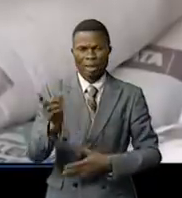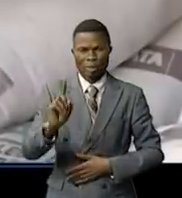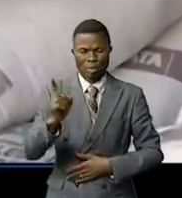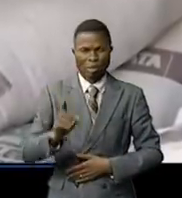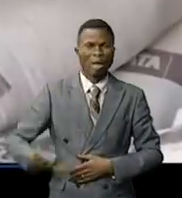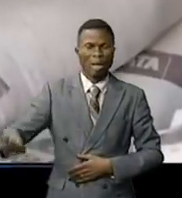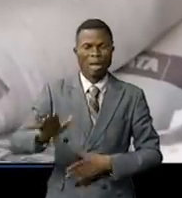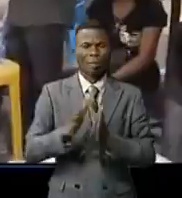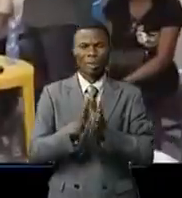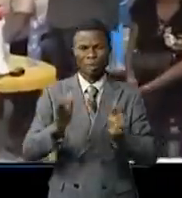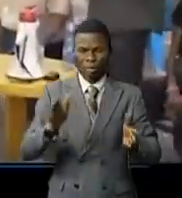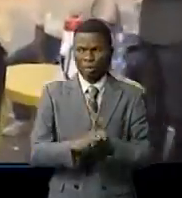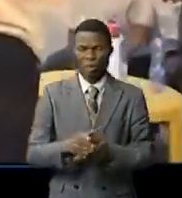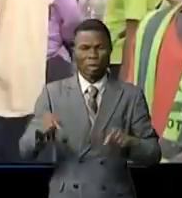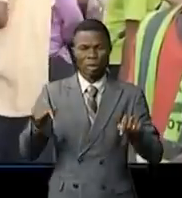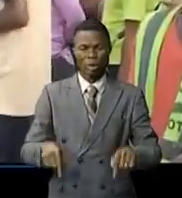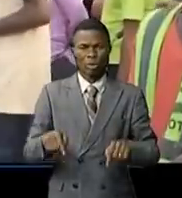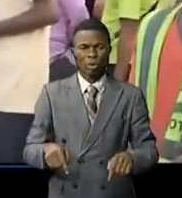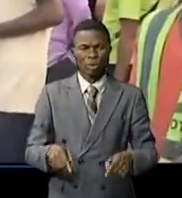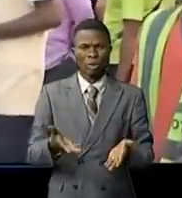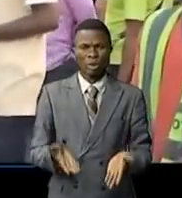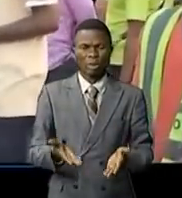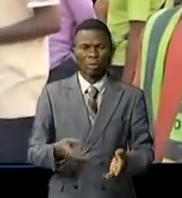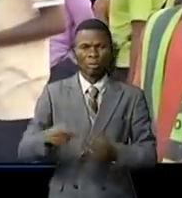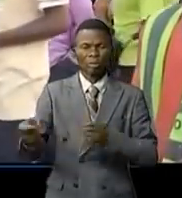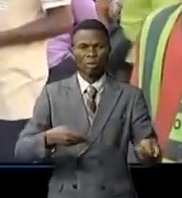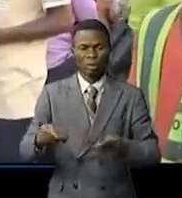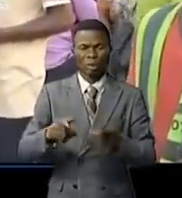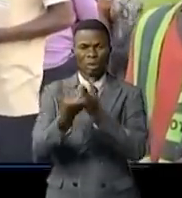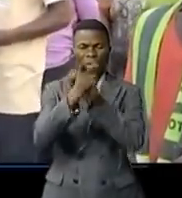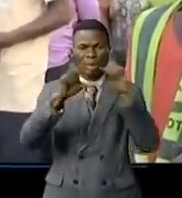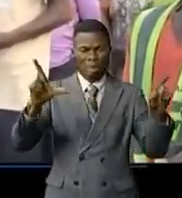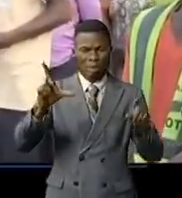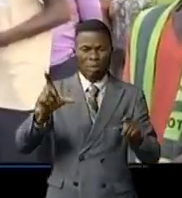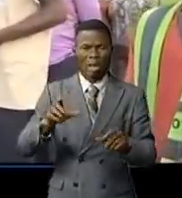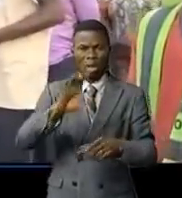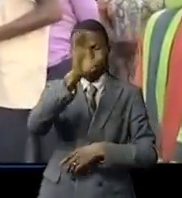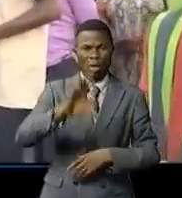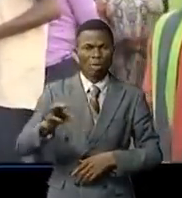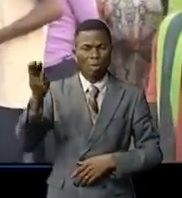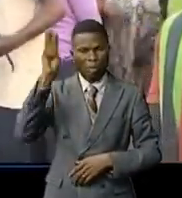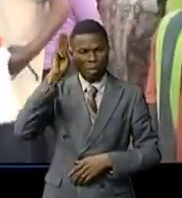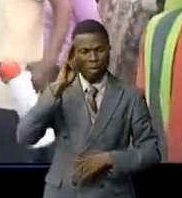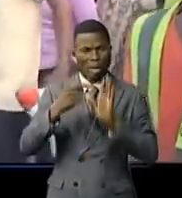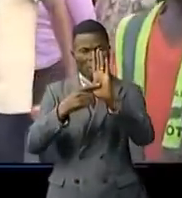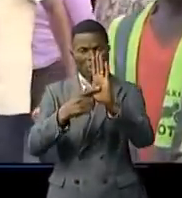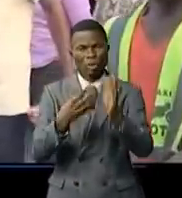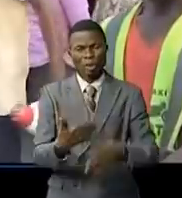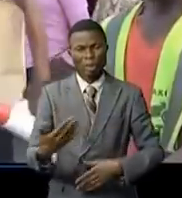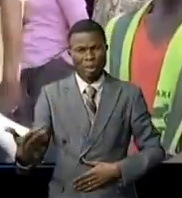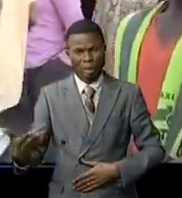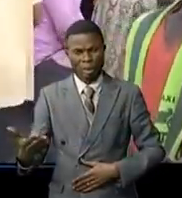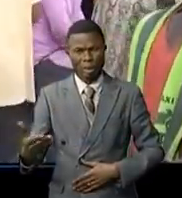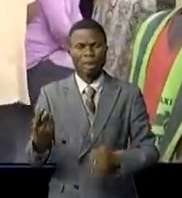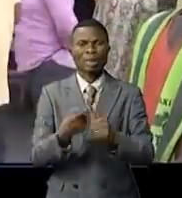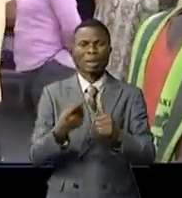territoire national. Nous sommes là aujourd'hui au marché de la Liberté pour présenter nos produits, en